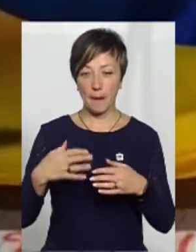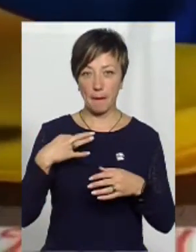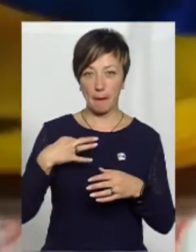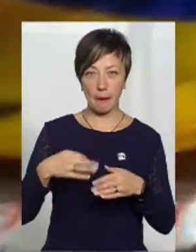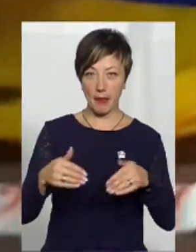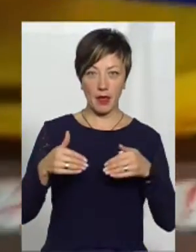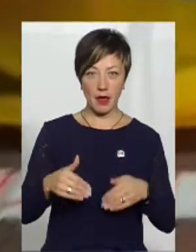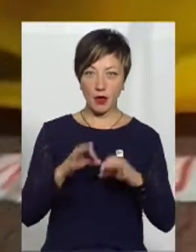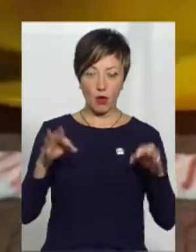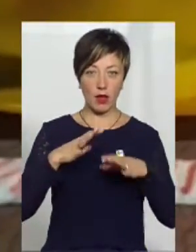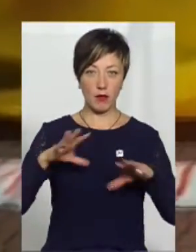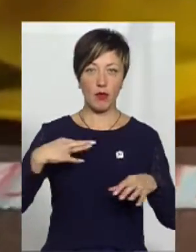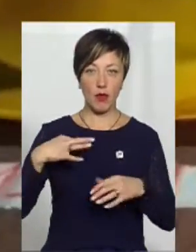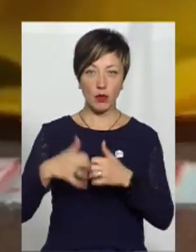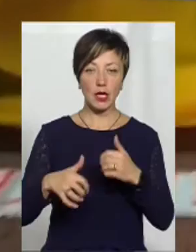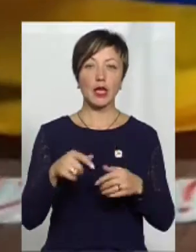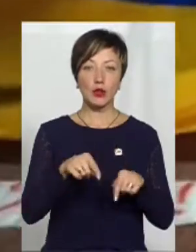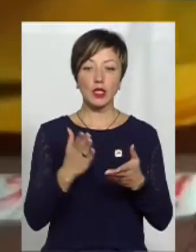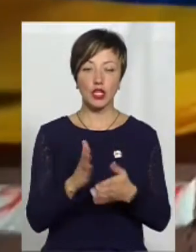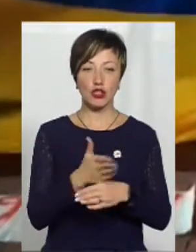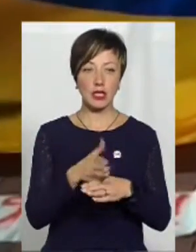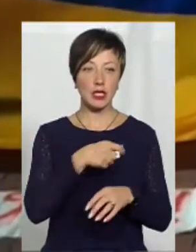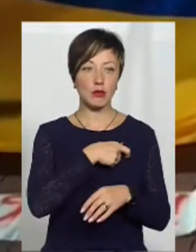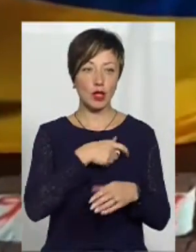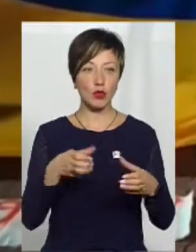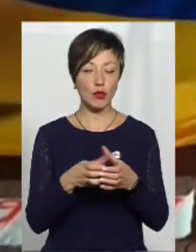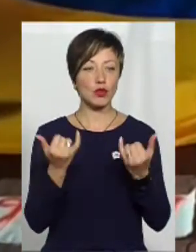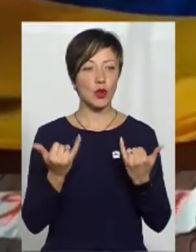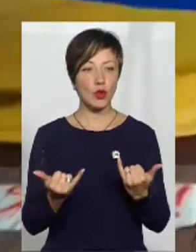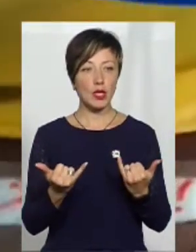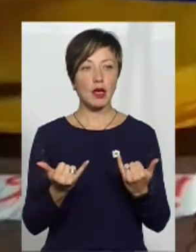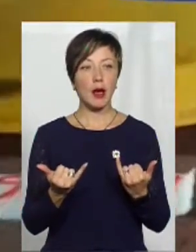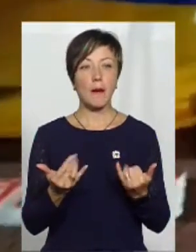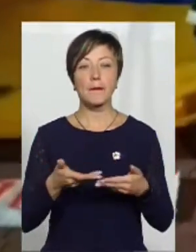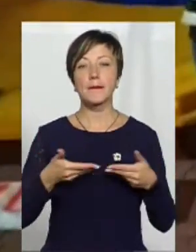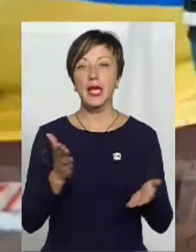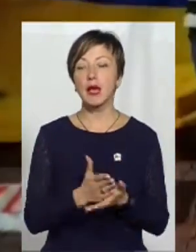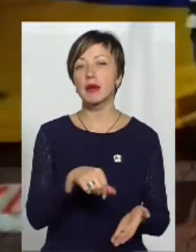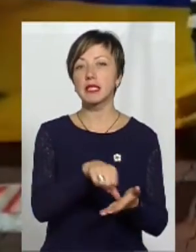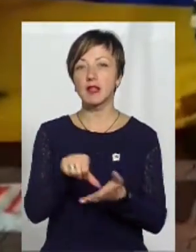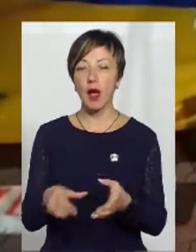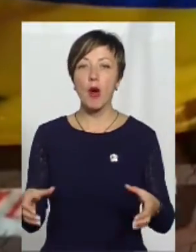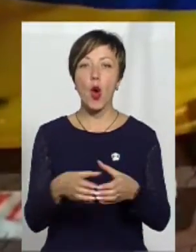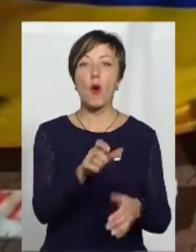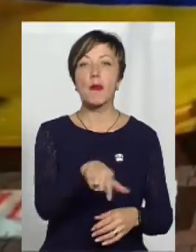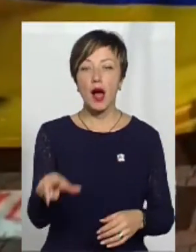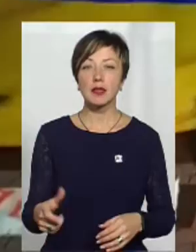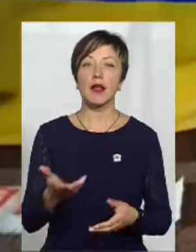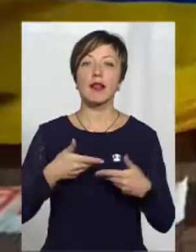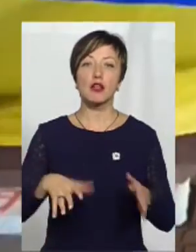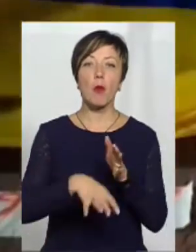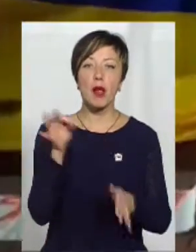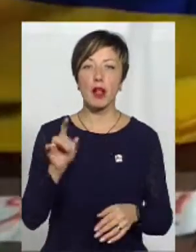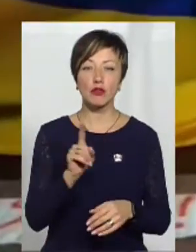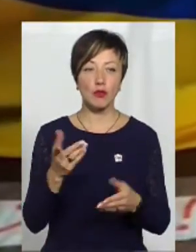Ми ніколи не стояли осторонь. Тут є частина депутатського корпусу сьогодні, тому що ми є представниками громади. Нас обирали для того,